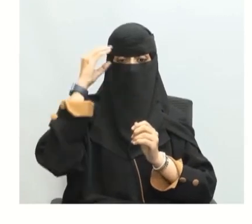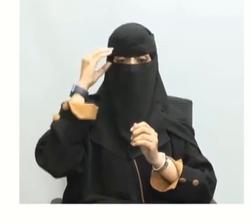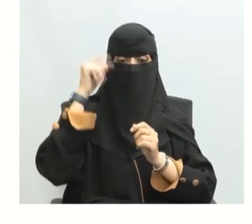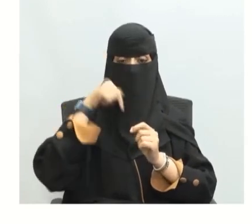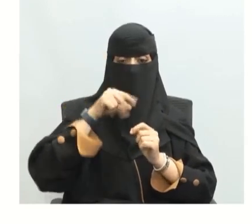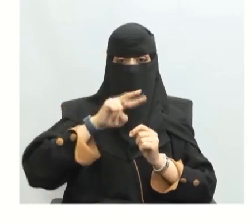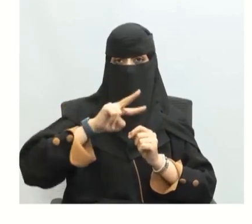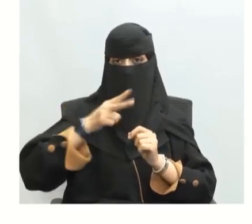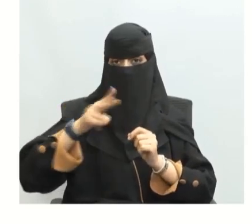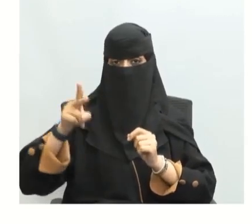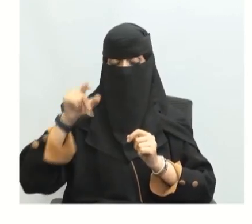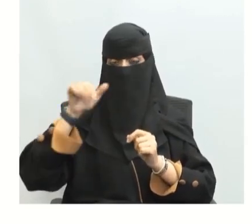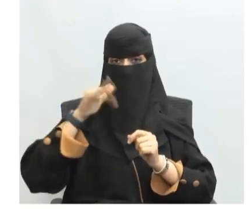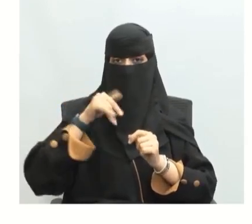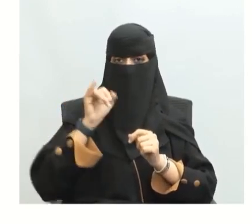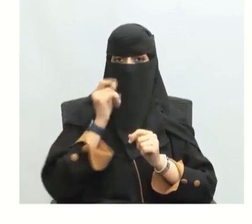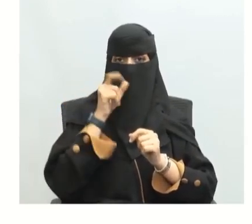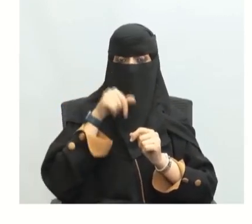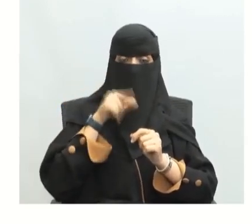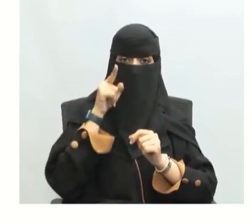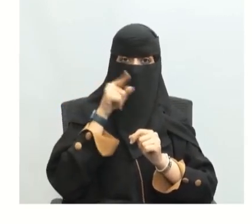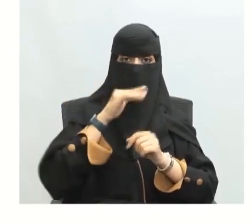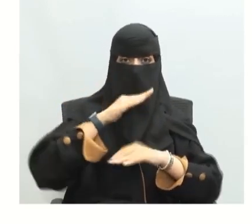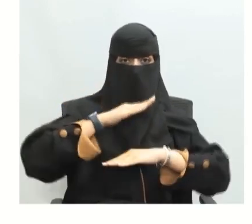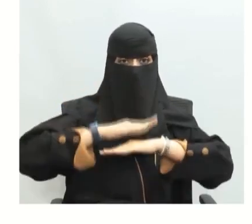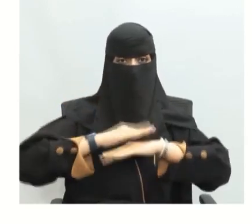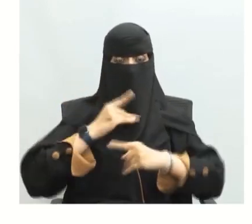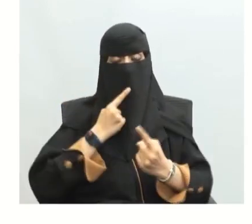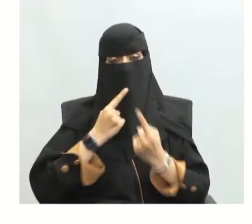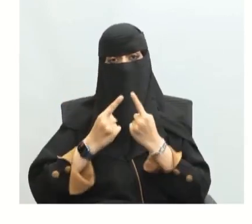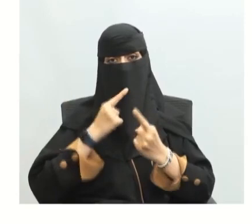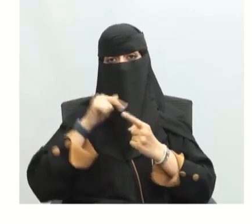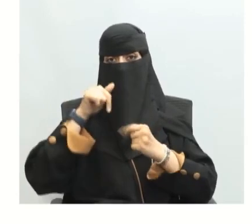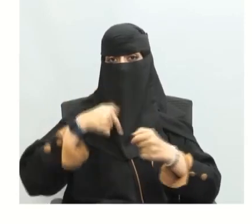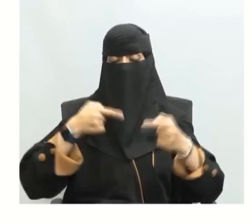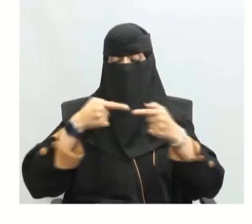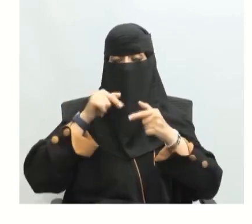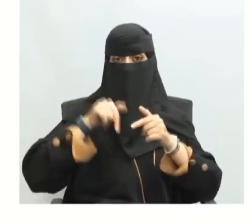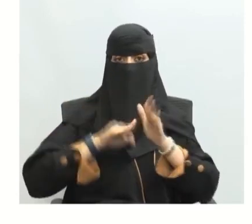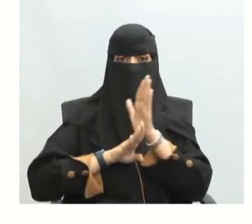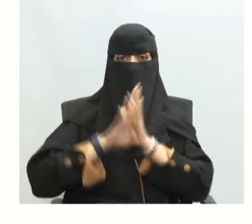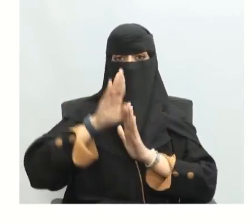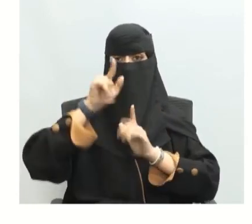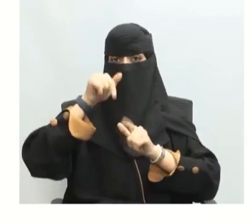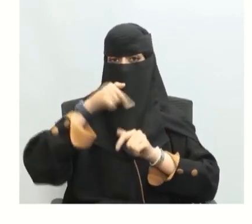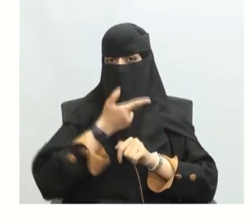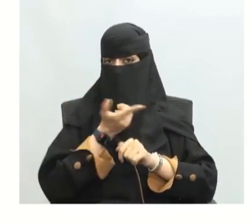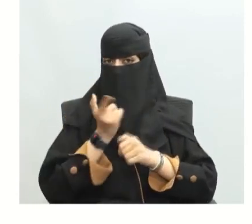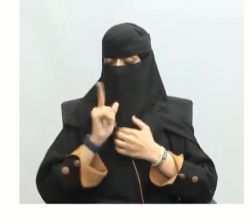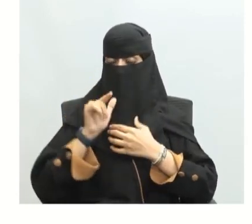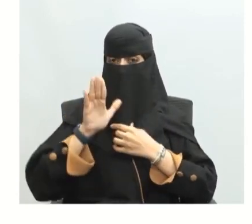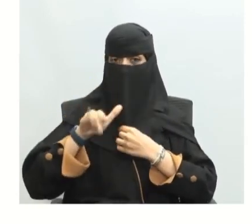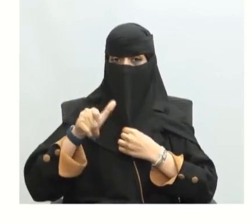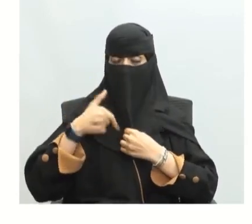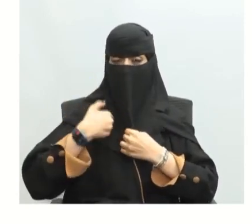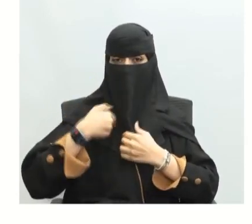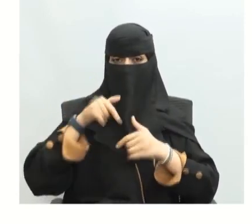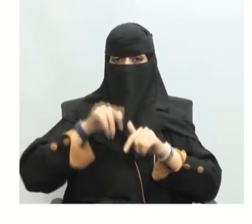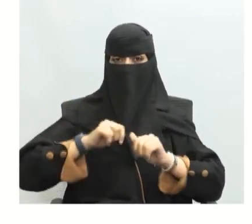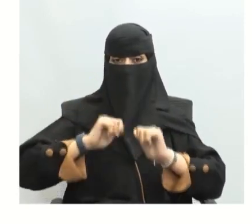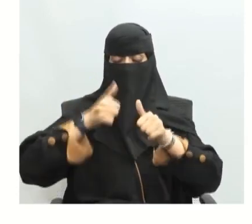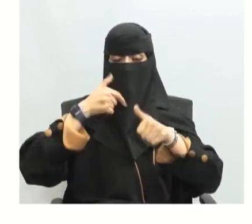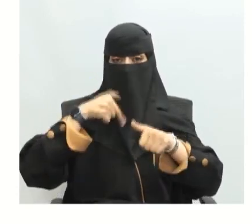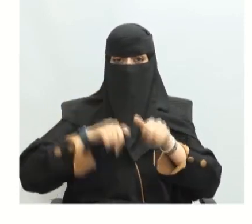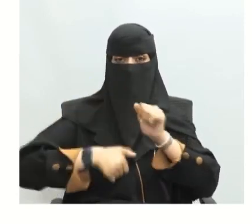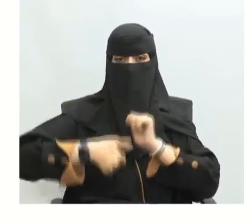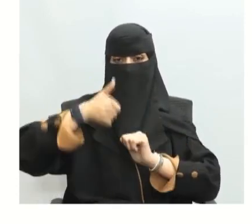بنوعيه هو من اهم اداب الحوار والذي سيعزز لدينا او سيساعد